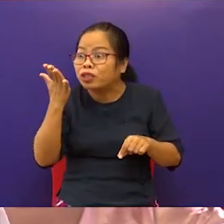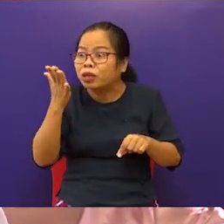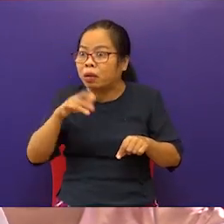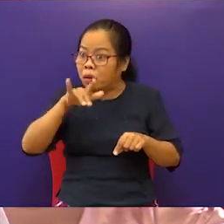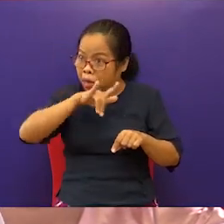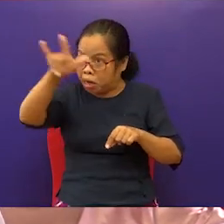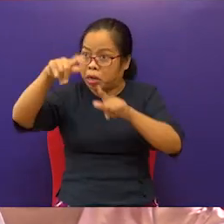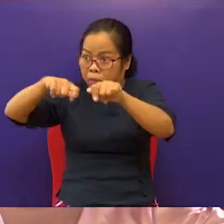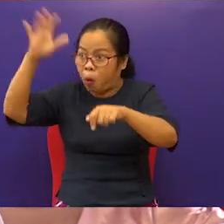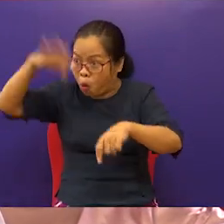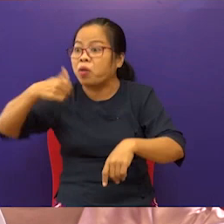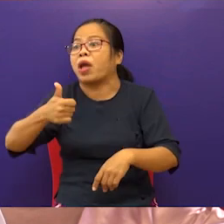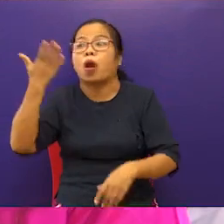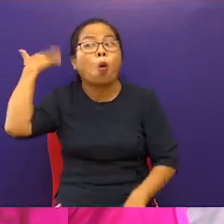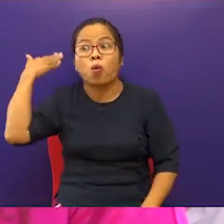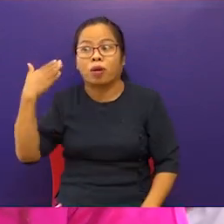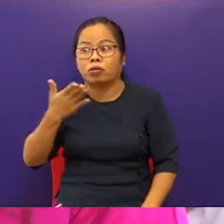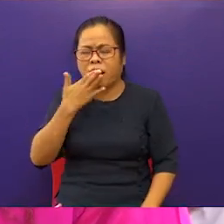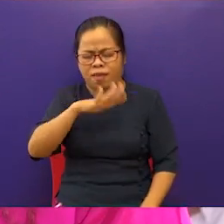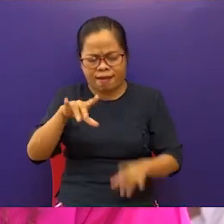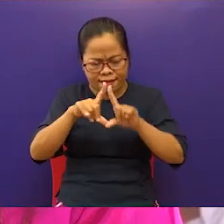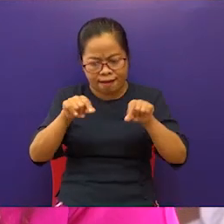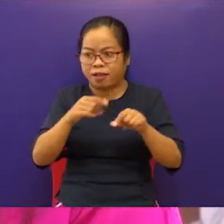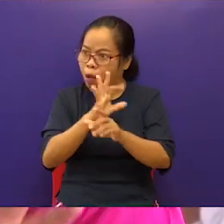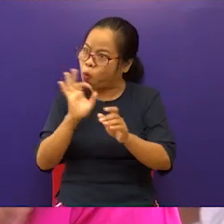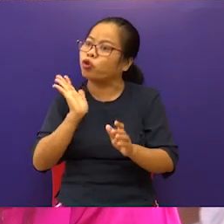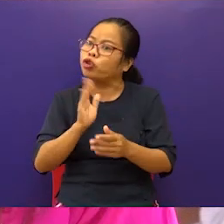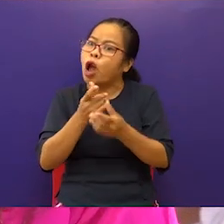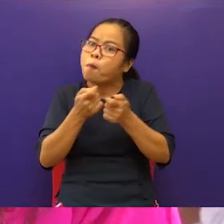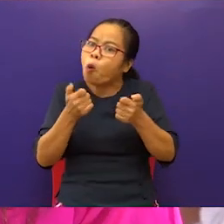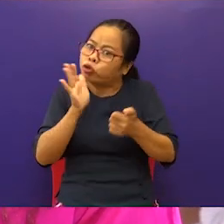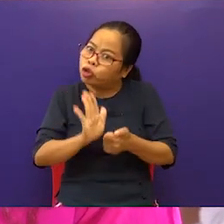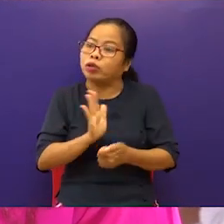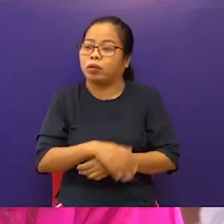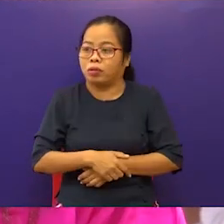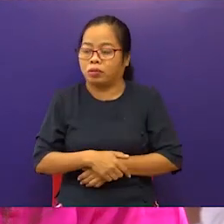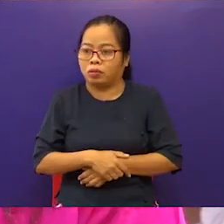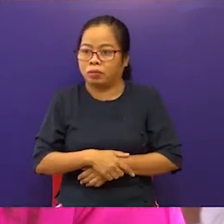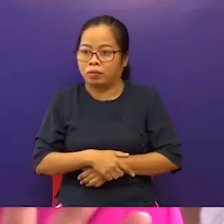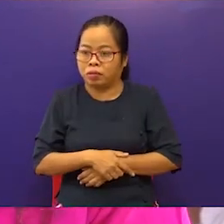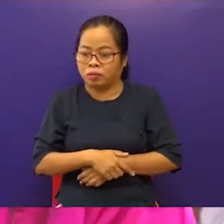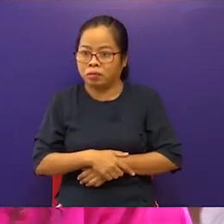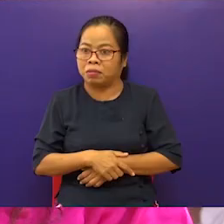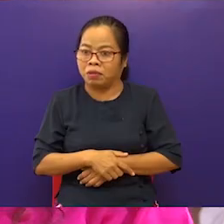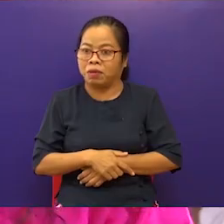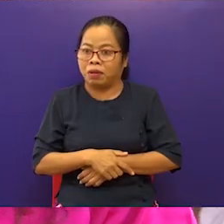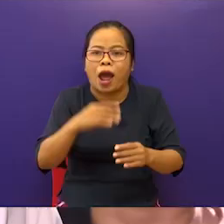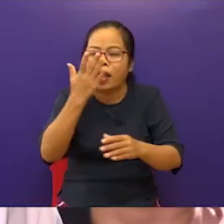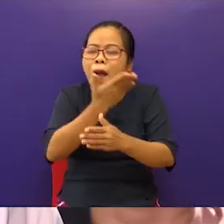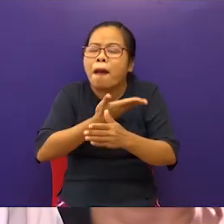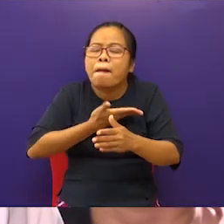17နှစ်အရွယ်7နှစ်ကနေ19နောက်ပြီးတော့18 plus ပေါ့နော်အဲ့ဒါတွေအားလုံးကိုကျမတို့အပိုင်းတွေခွဲပြီးတော့မှတ်ပုံတင်ပေးဖို့ဒီစနေတာ